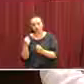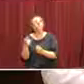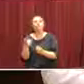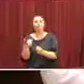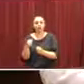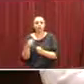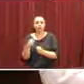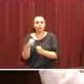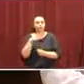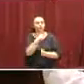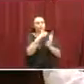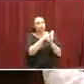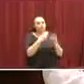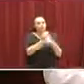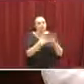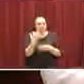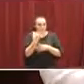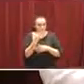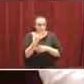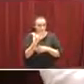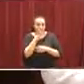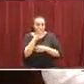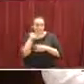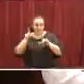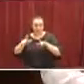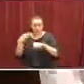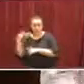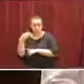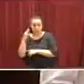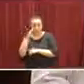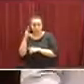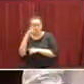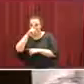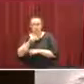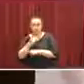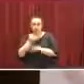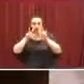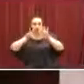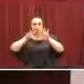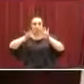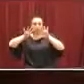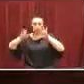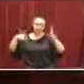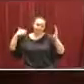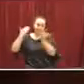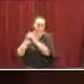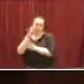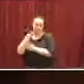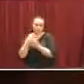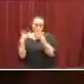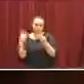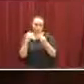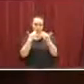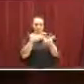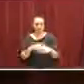havent-se acreditat per part de la justícia la Caixa B del PP des de l'any 89 fins l'any 2008. Moltes